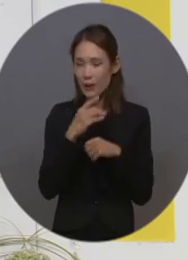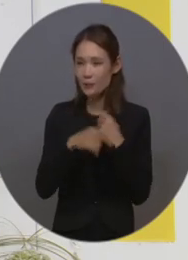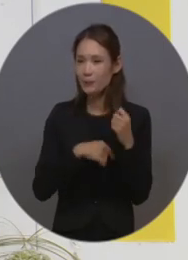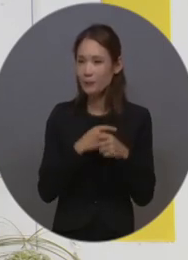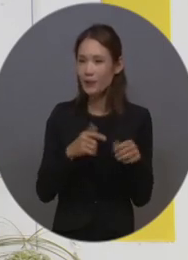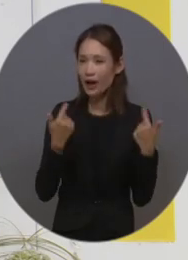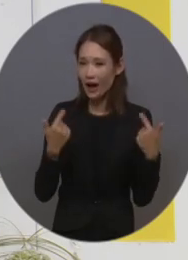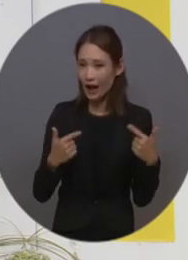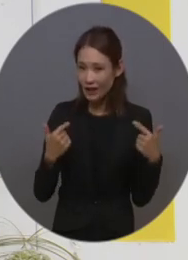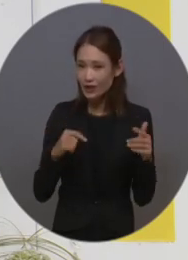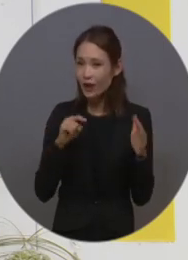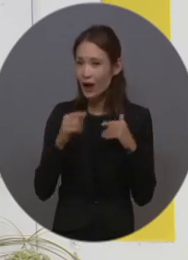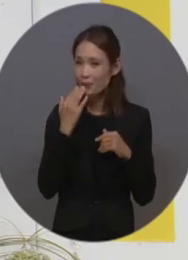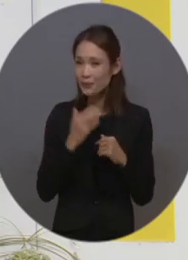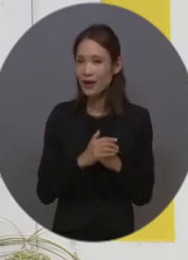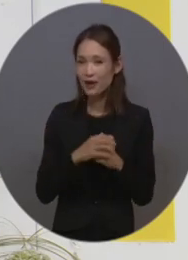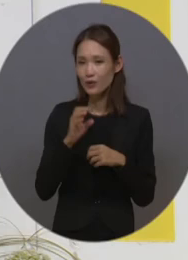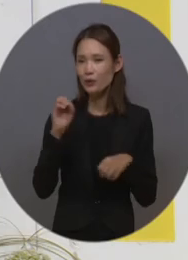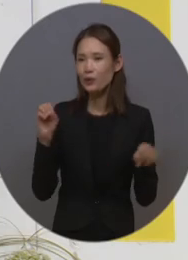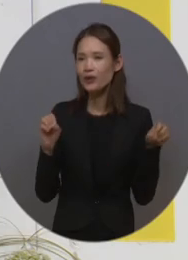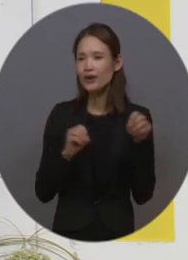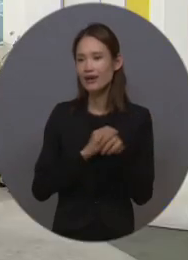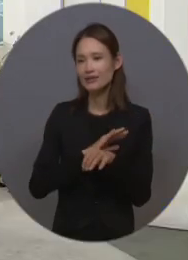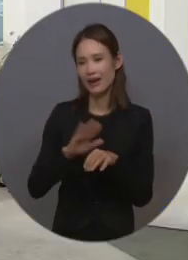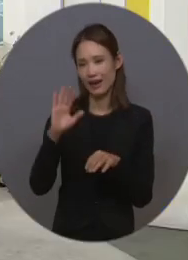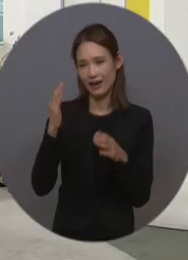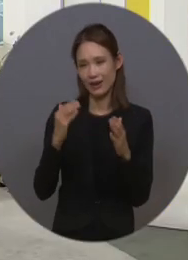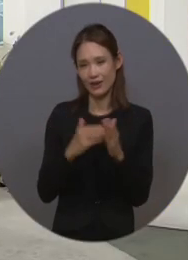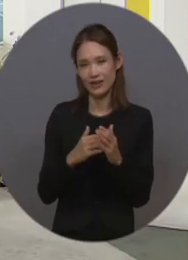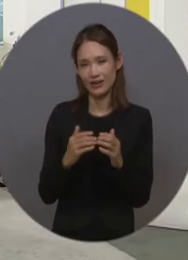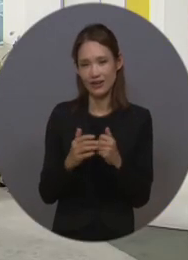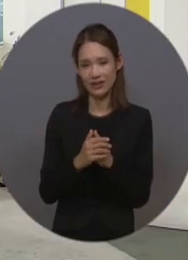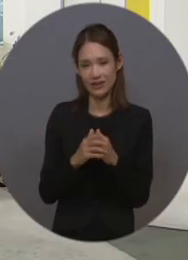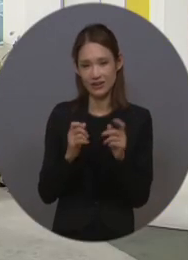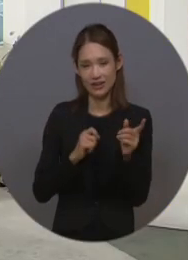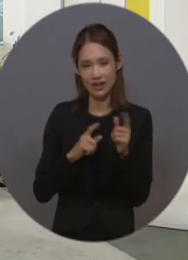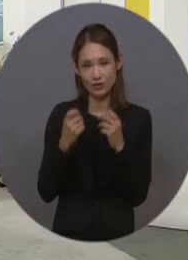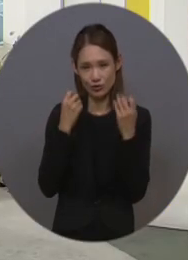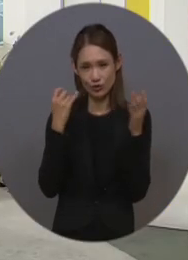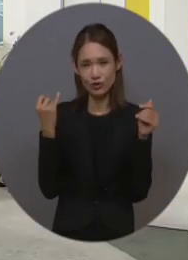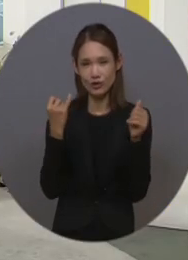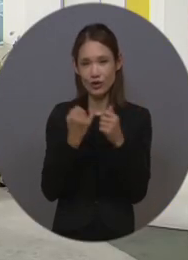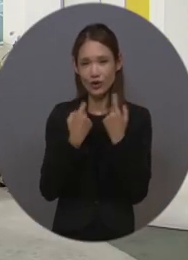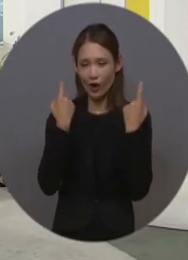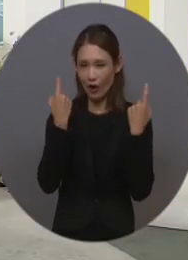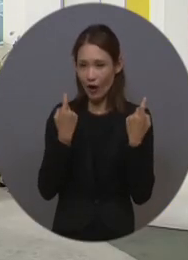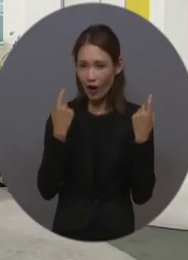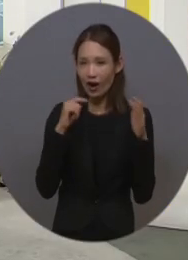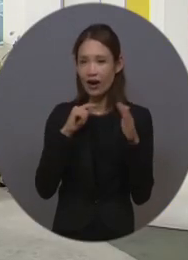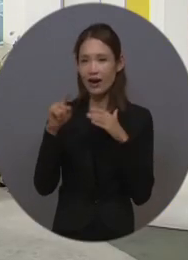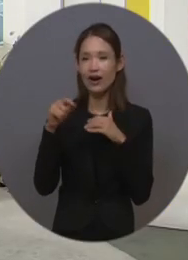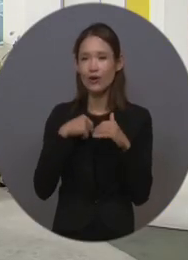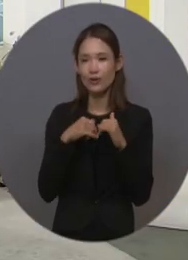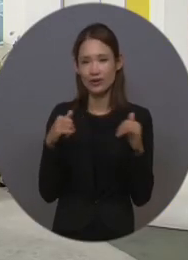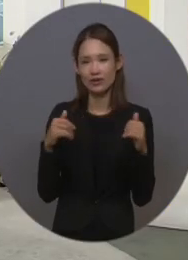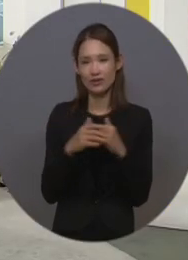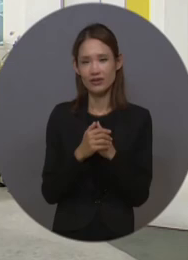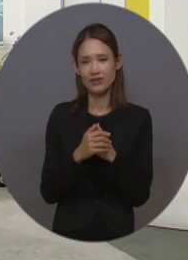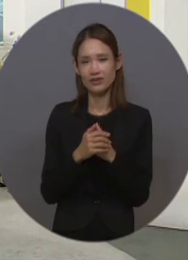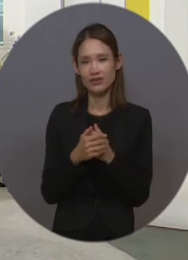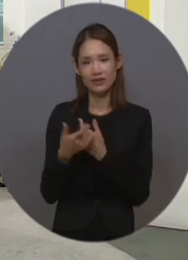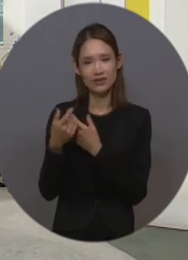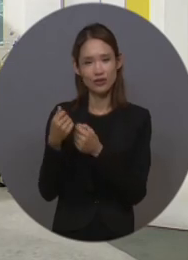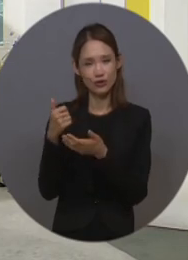데가 있다는 게 오히려 잘 된 것 같아요. 제가. 대부분의 지금 신혼여행을 갔다 오신 분들은 네. 아마 박진희